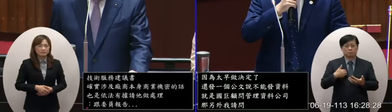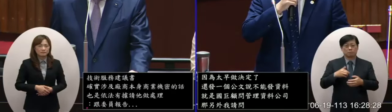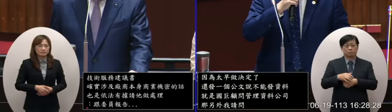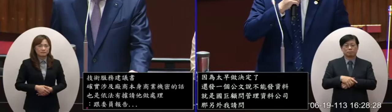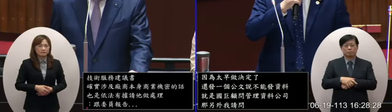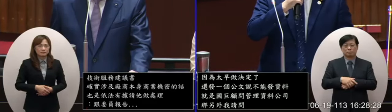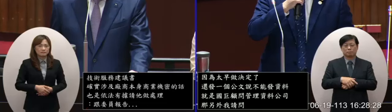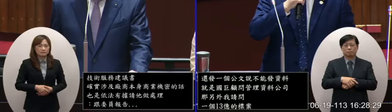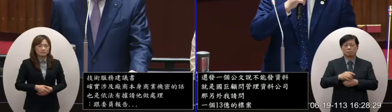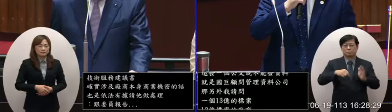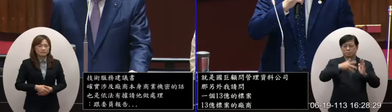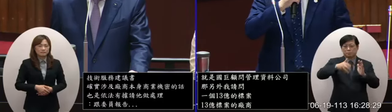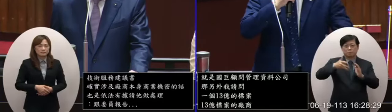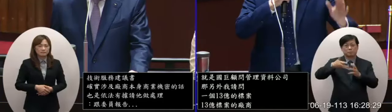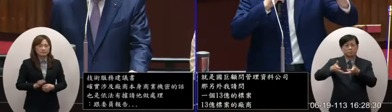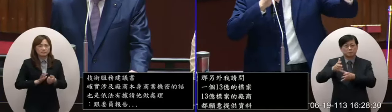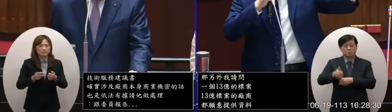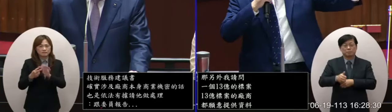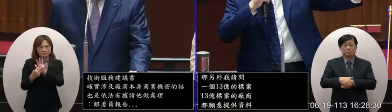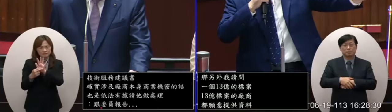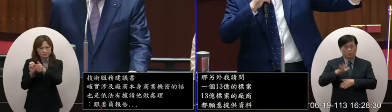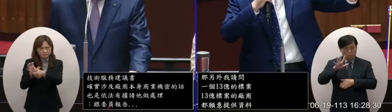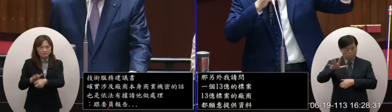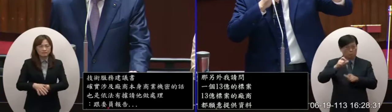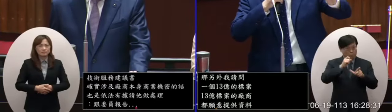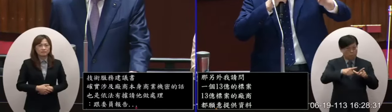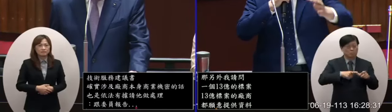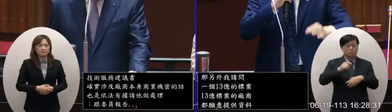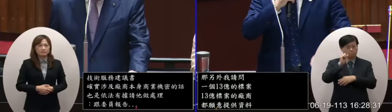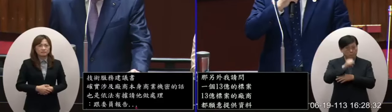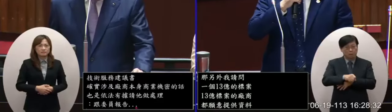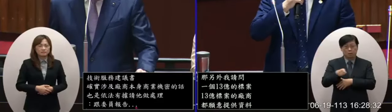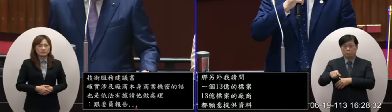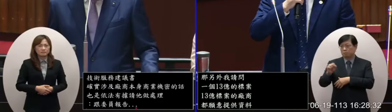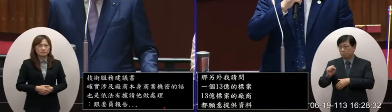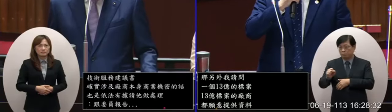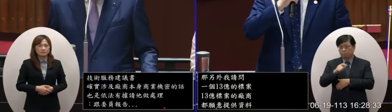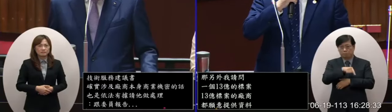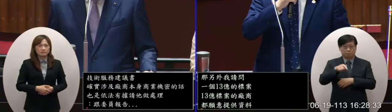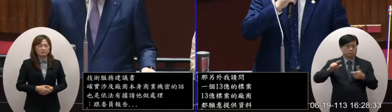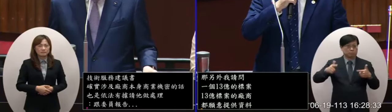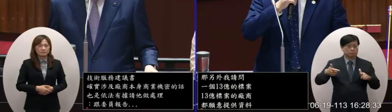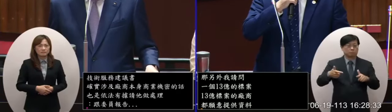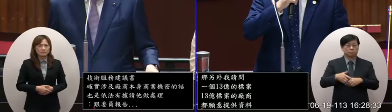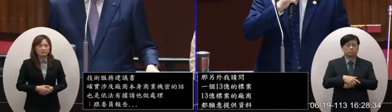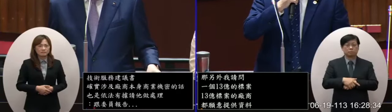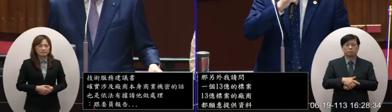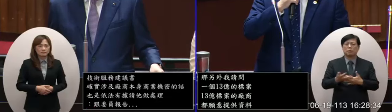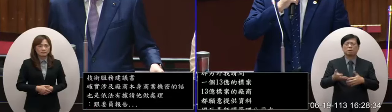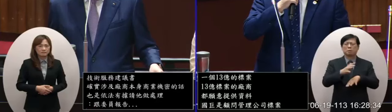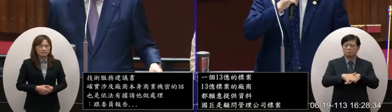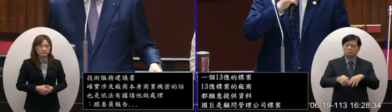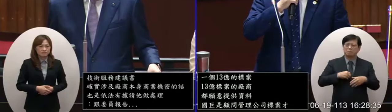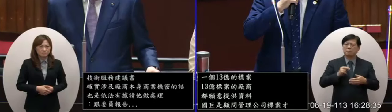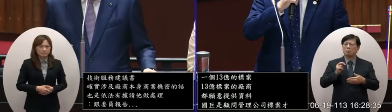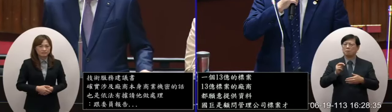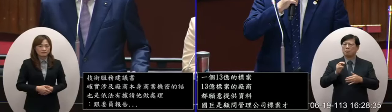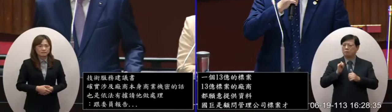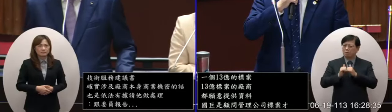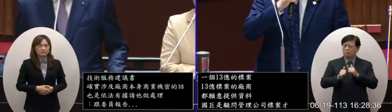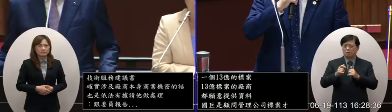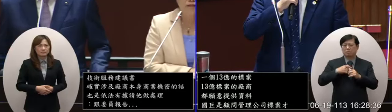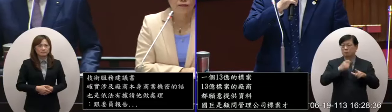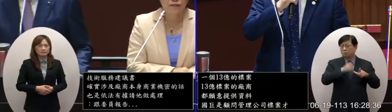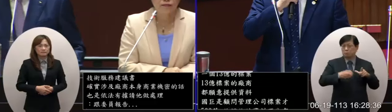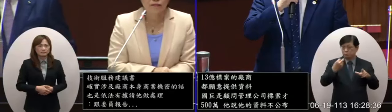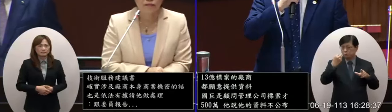个院长跟部长讲， 我跟您说明， 有一些厂商公布资料，有些厂商不公布资料，所以这样才会认为让